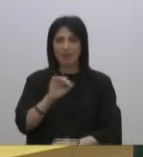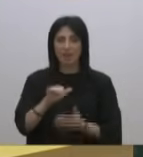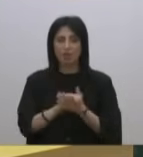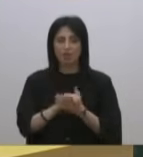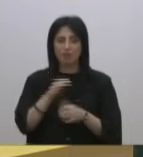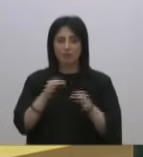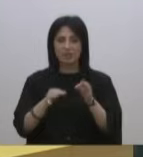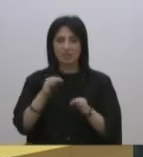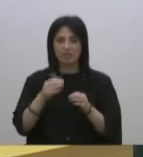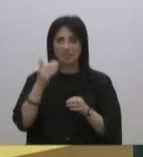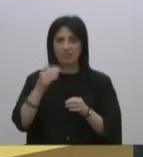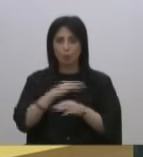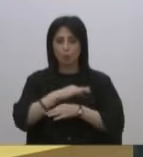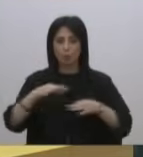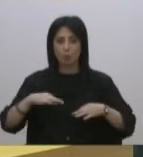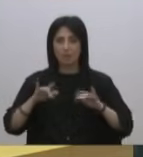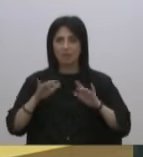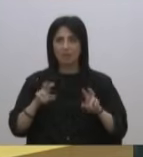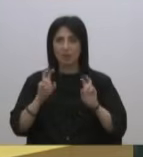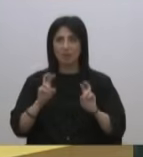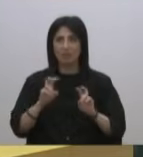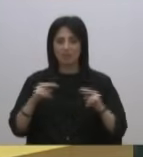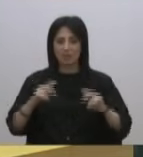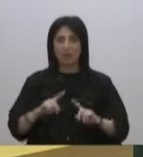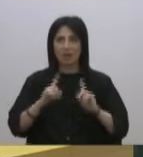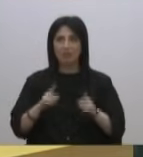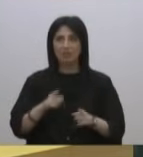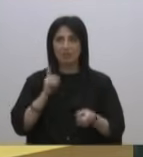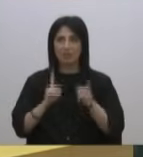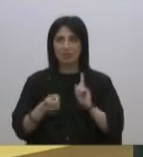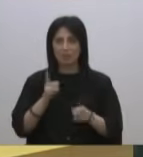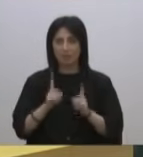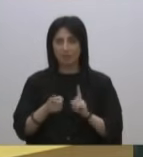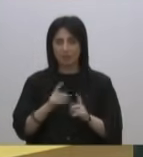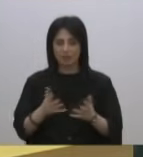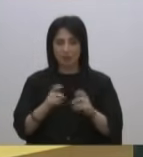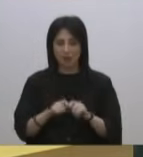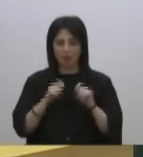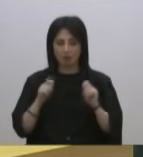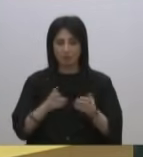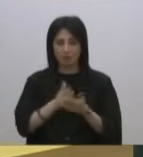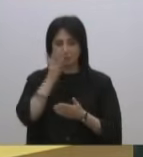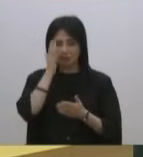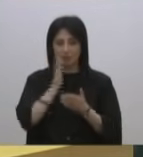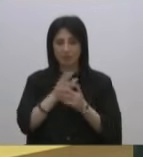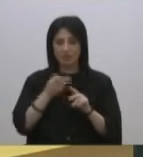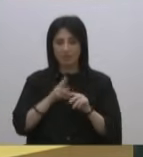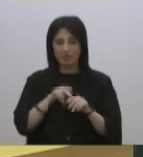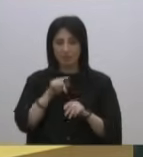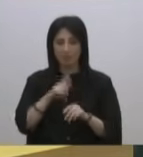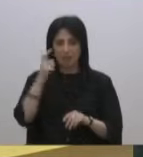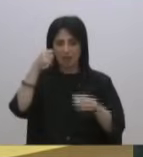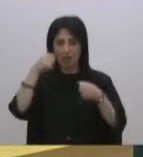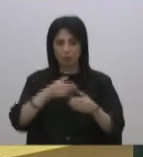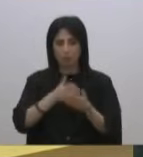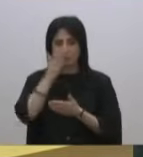ევროკავშირის მართლმსაჯულების სასამართლომ უნგრეთის საქმეში დაადასტურა, რომ ნამდვილად გამჭვირვალობის მიზანი არის ის